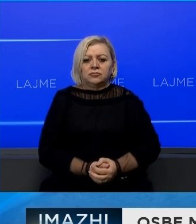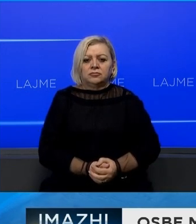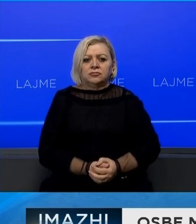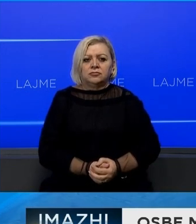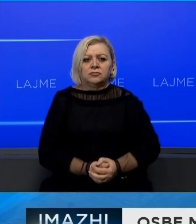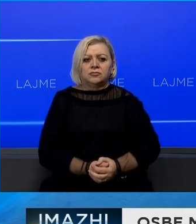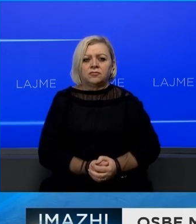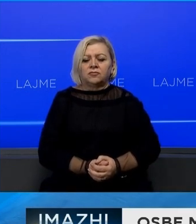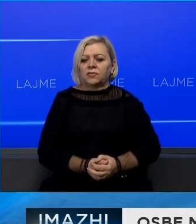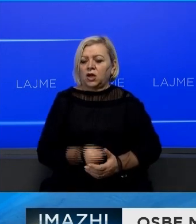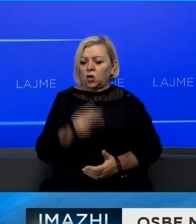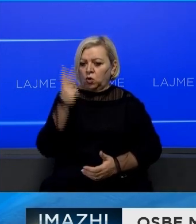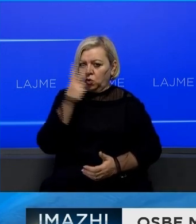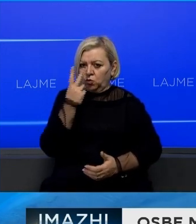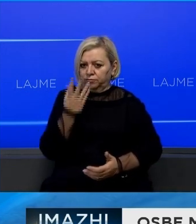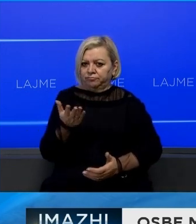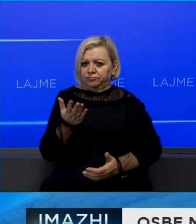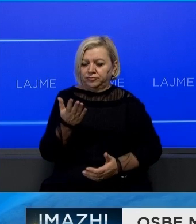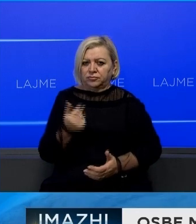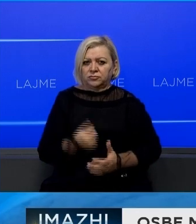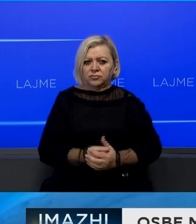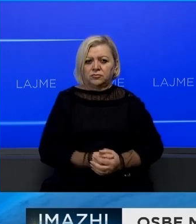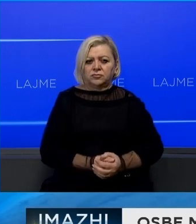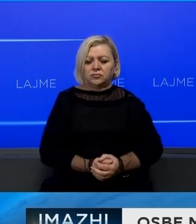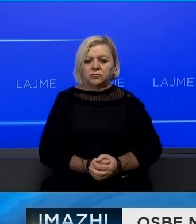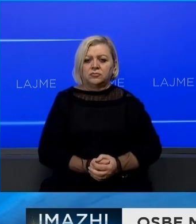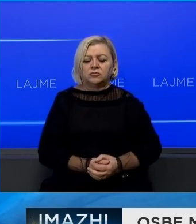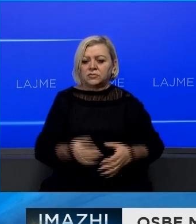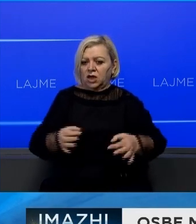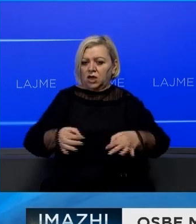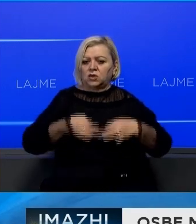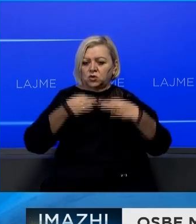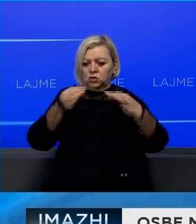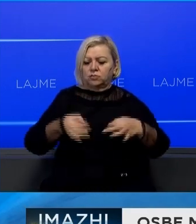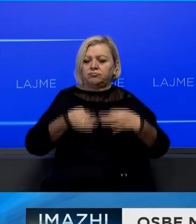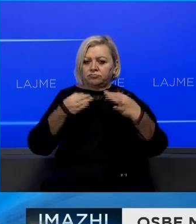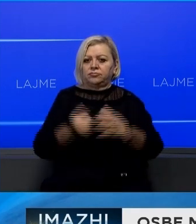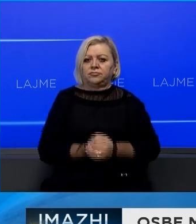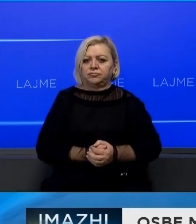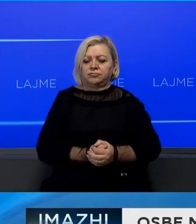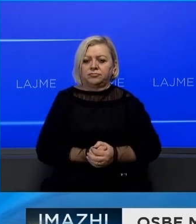edhe në kuptimin e planifikimit të kësaj ceremonie çmimesh, për vetë çmimet si të